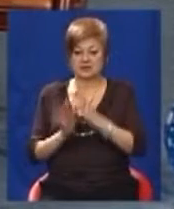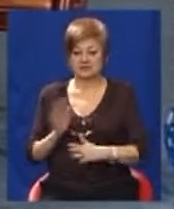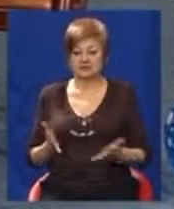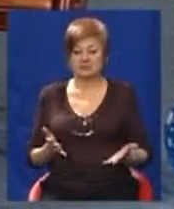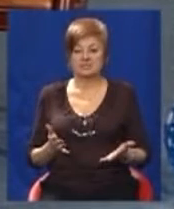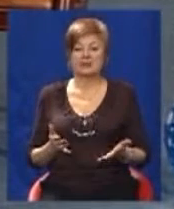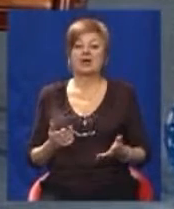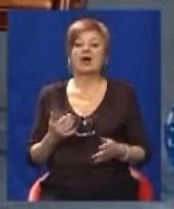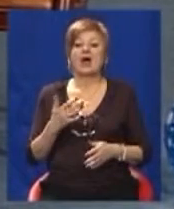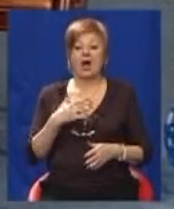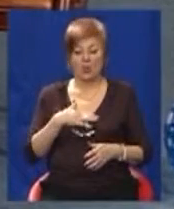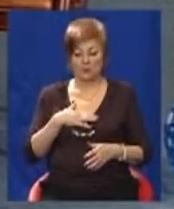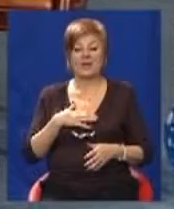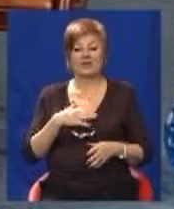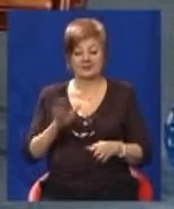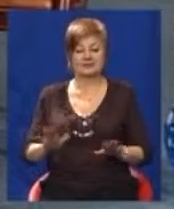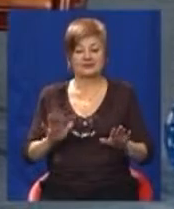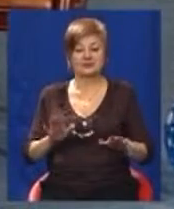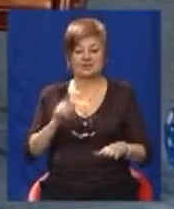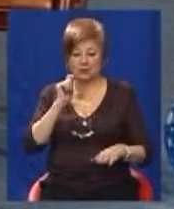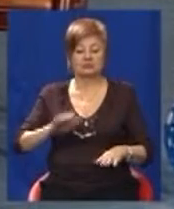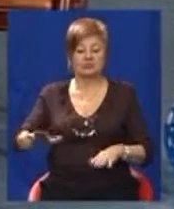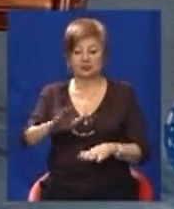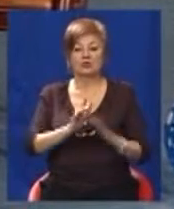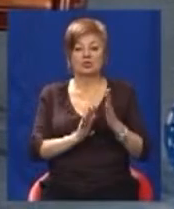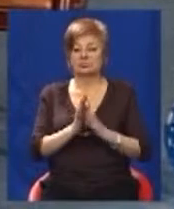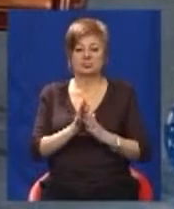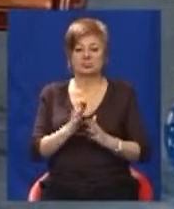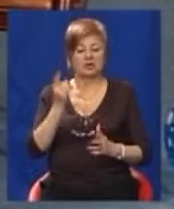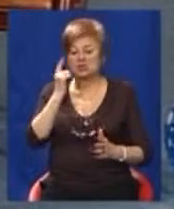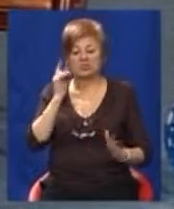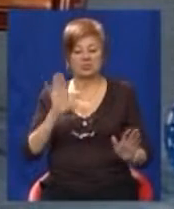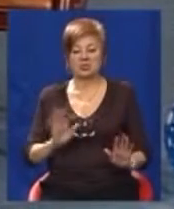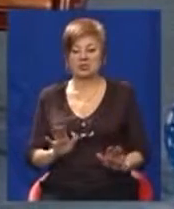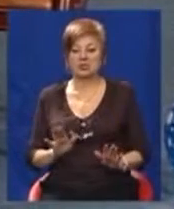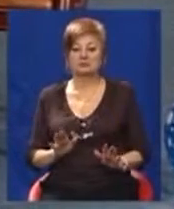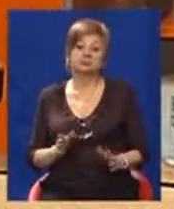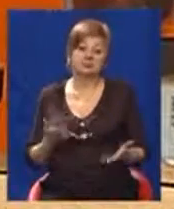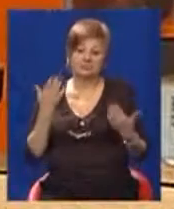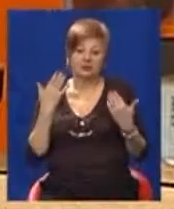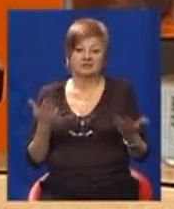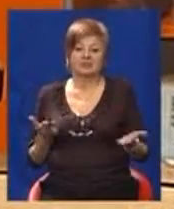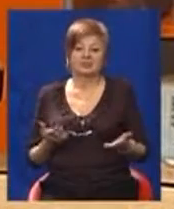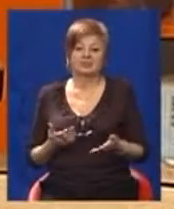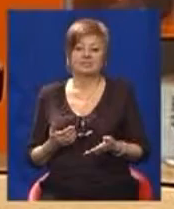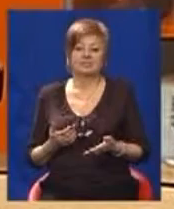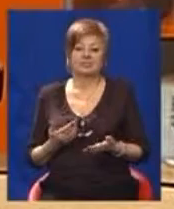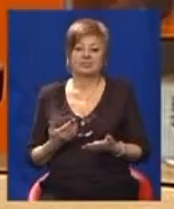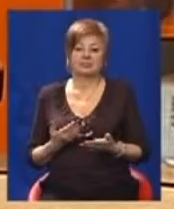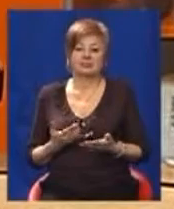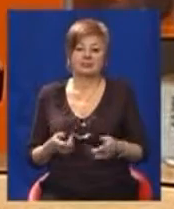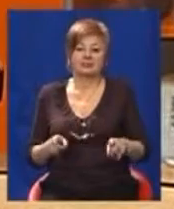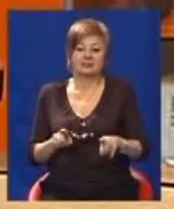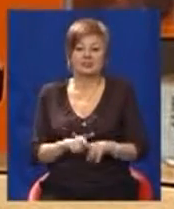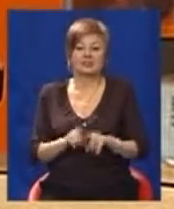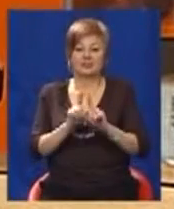ти думаєш, у нашій місцевості такі рослини, ну, росли взагалі? Не думаю. А чому? Не знаю. Это такое